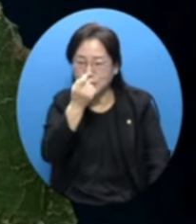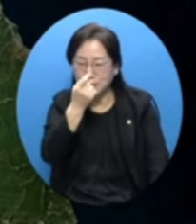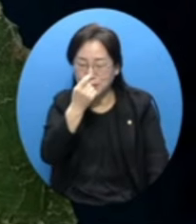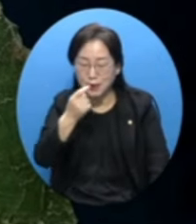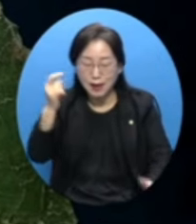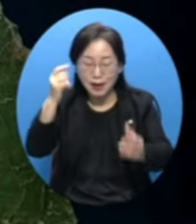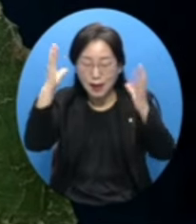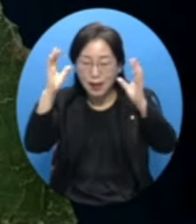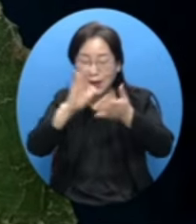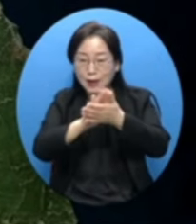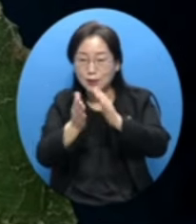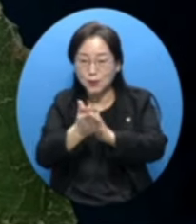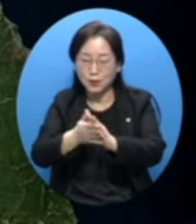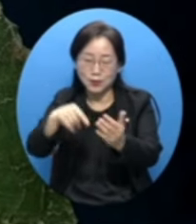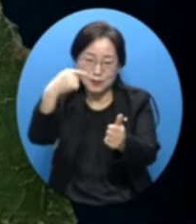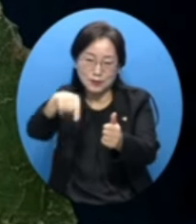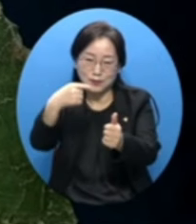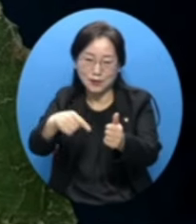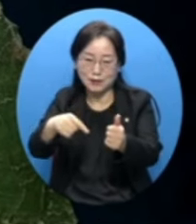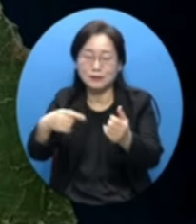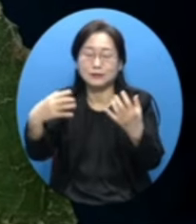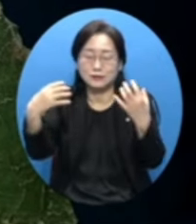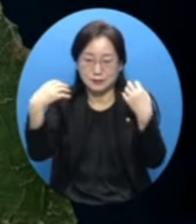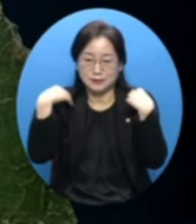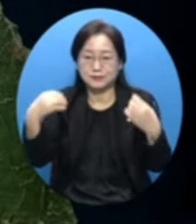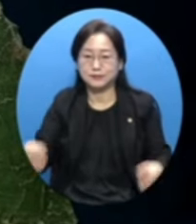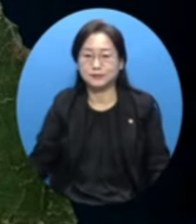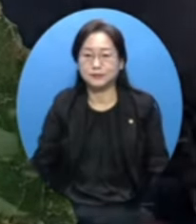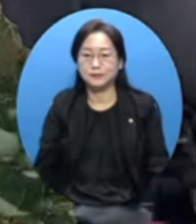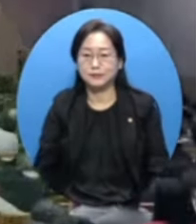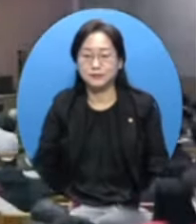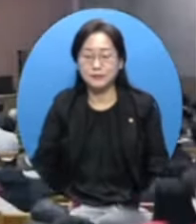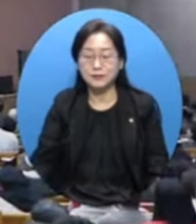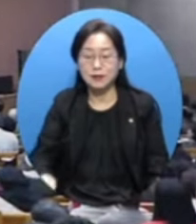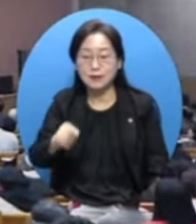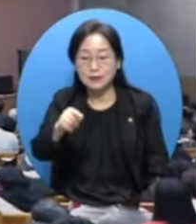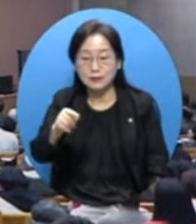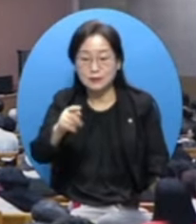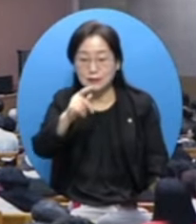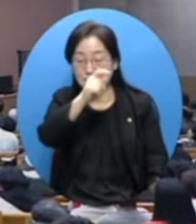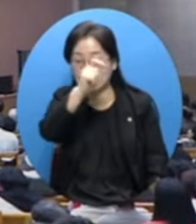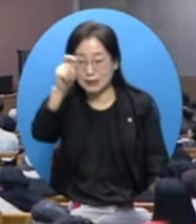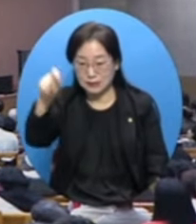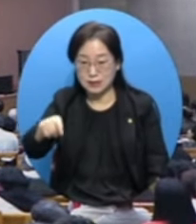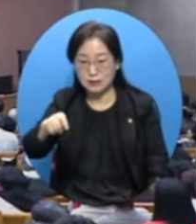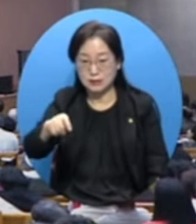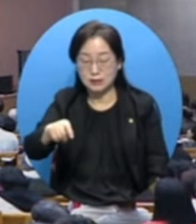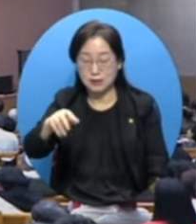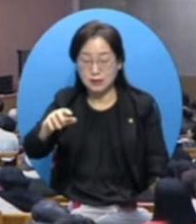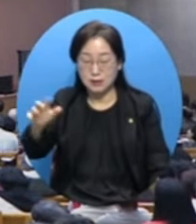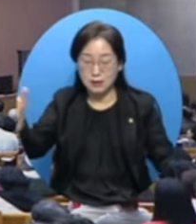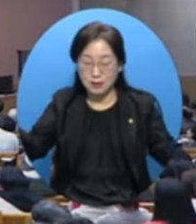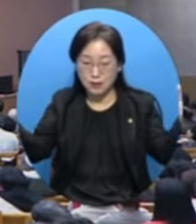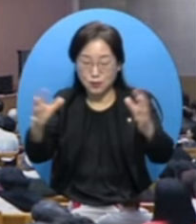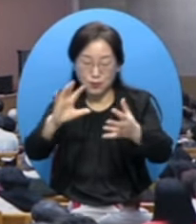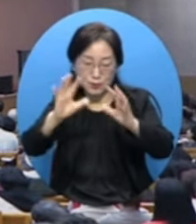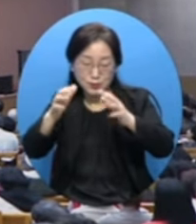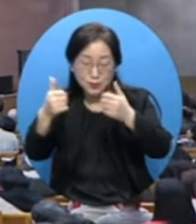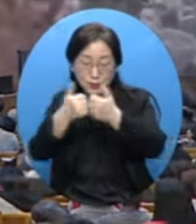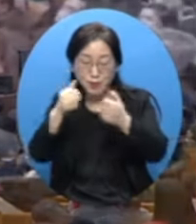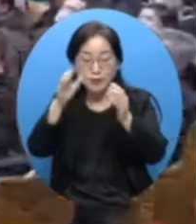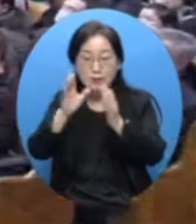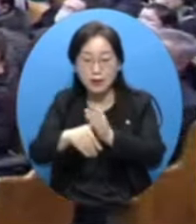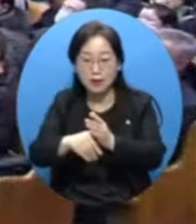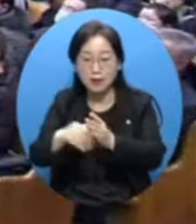담당하는 선교 사역을 시작을 합니다 에버스 청년 앞에가 텍사스에서 컨퍼런스를 열고 있을 때이 켄드릭 선교사의